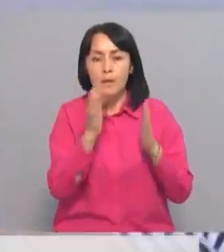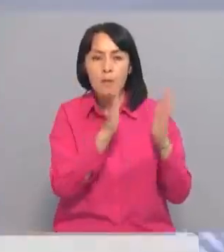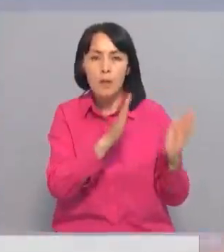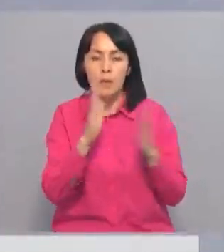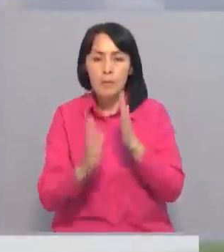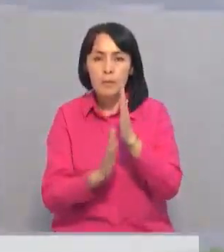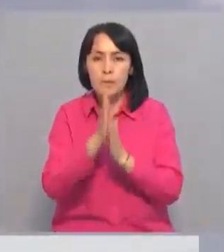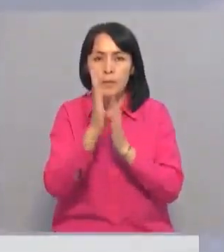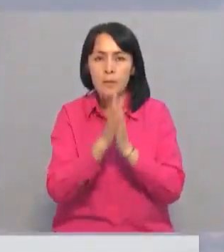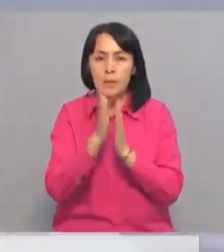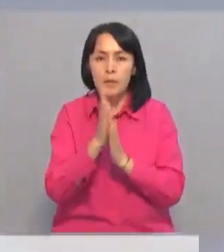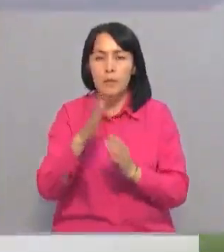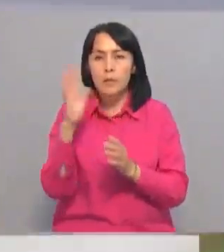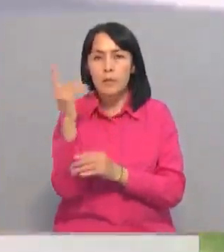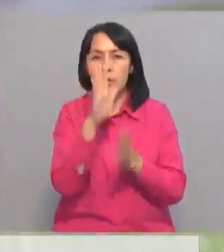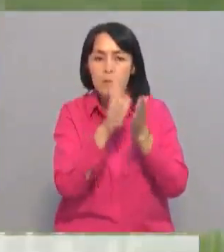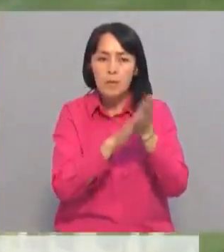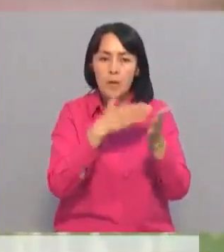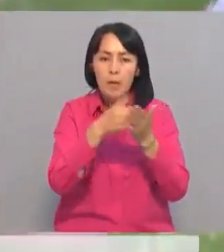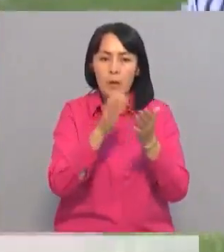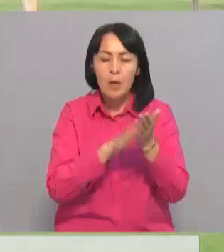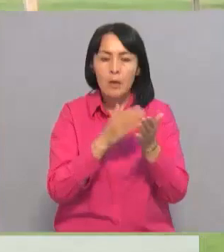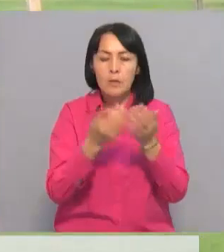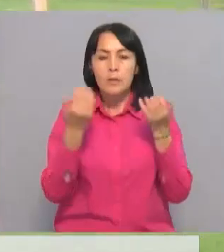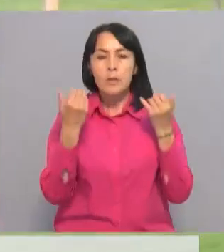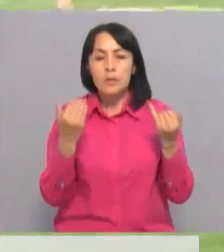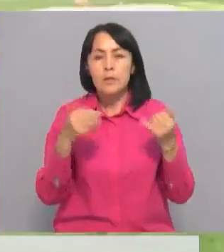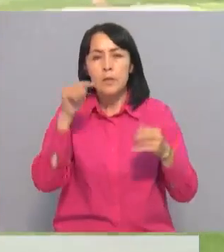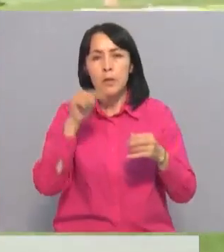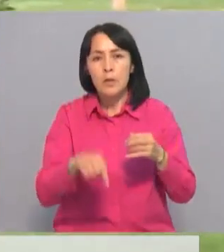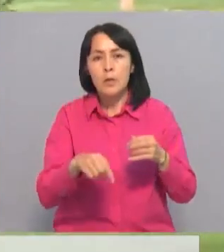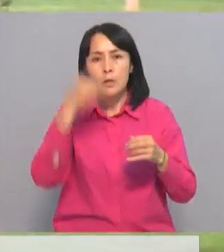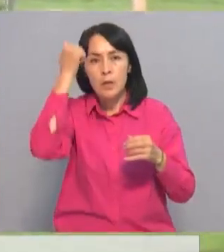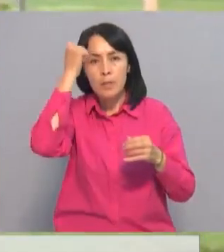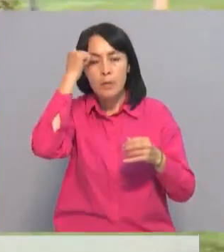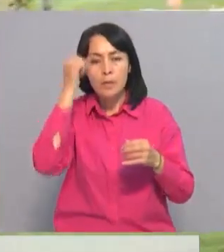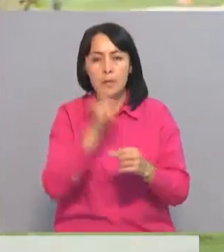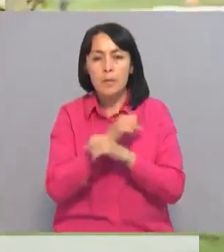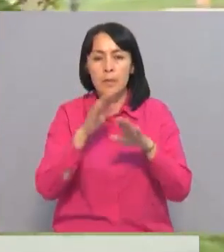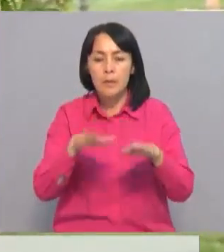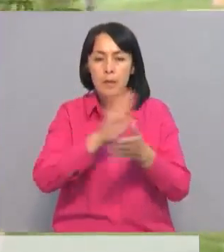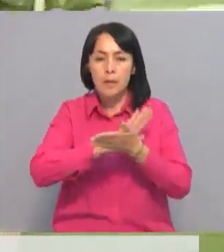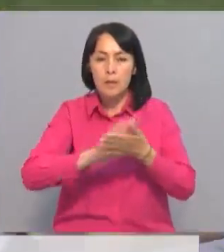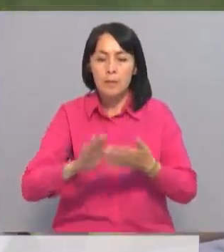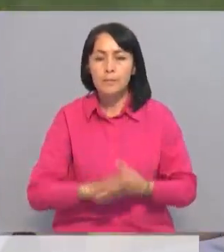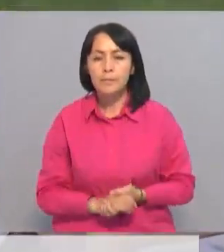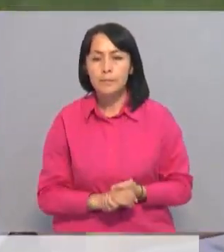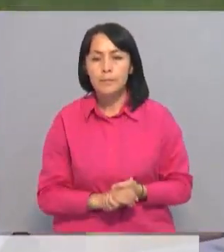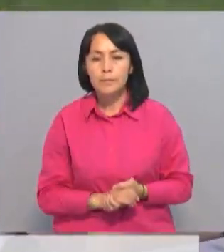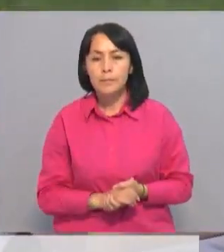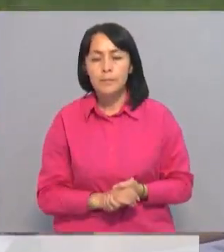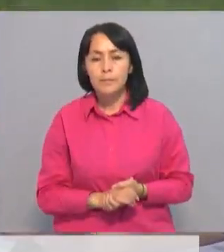порядок газоны, пропололи цветочные пни и побелили деревья. Кроме того, памятники в парке были очищены от пыли.